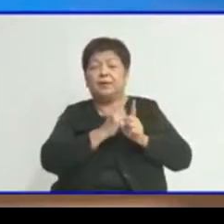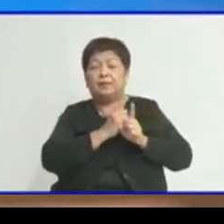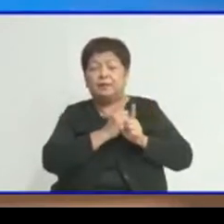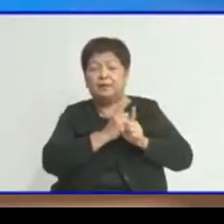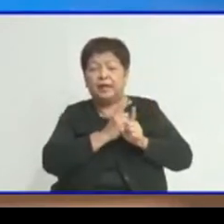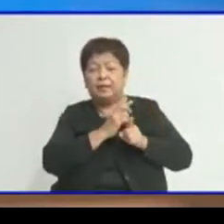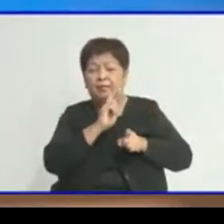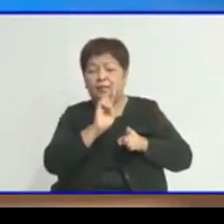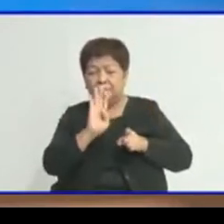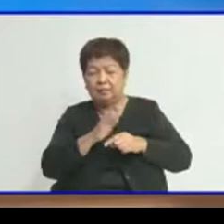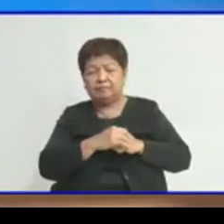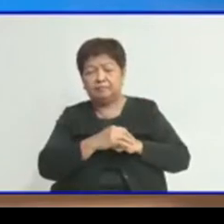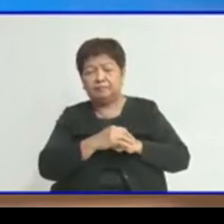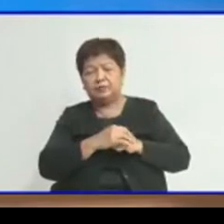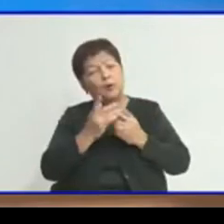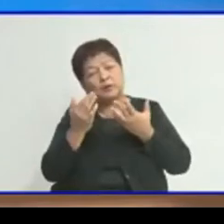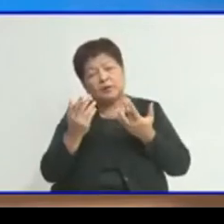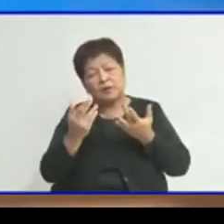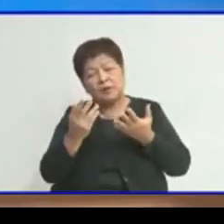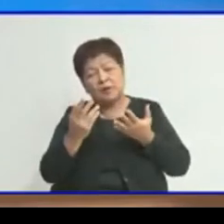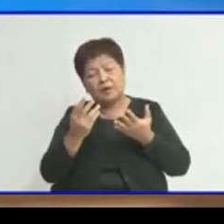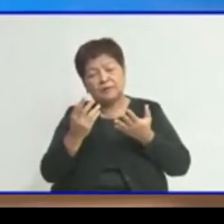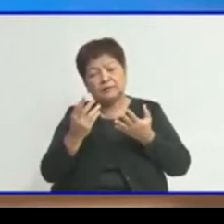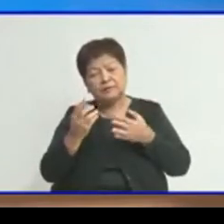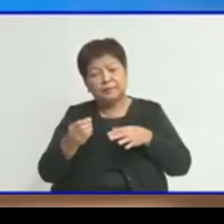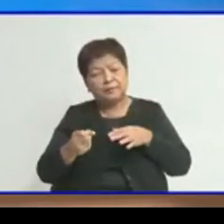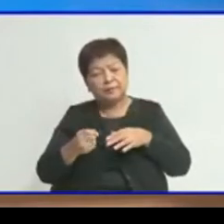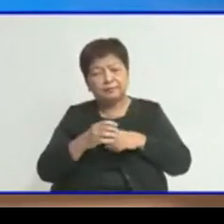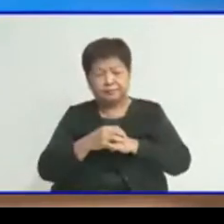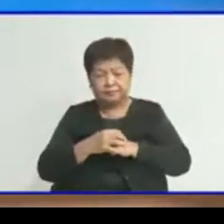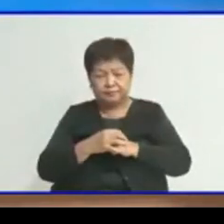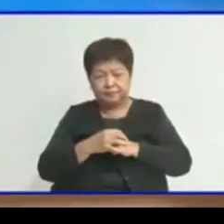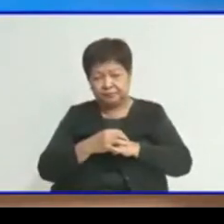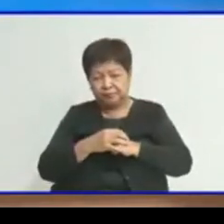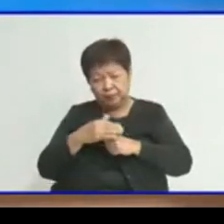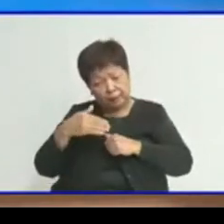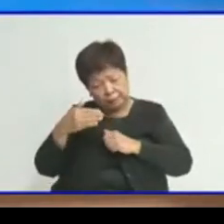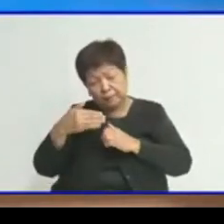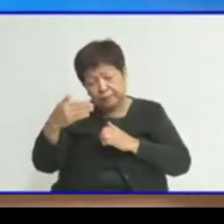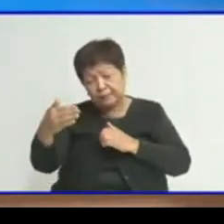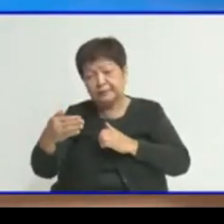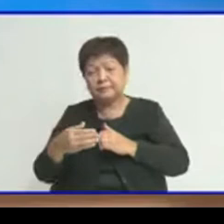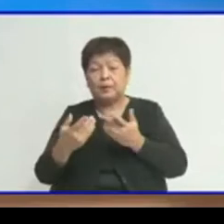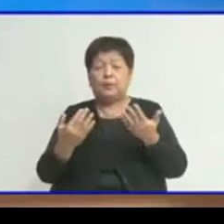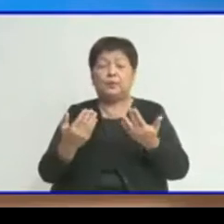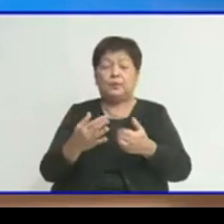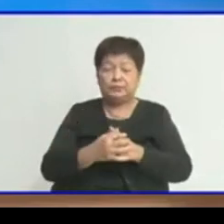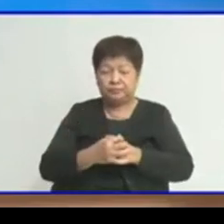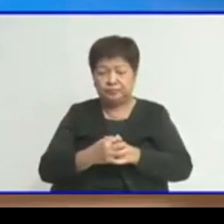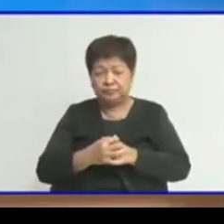าดว่าน่าคงไม่นานก็โปรเซสจะดำเนินการต่อไปแต่ทั้งนี้ทั้งนั้นน